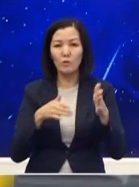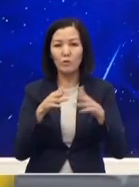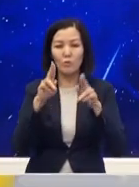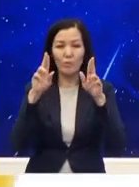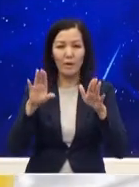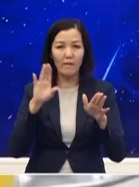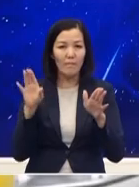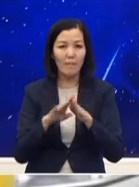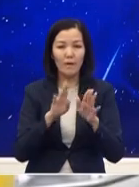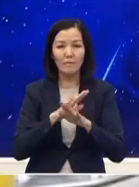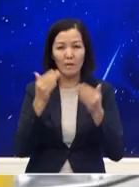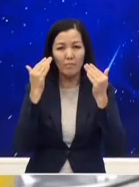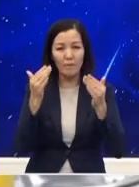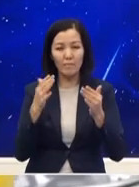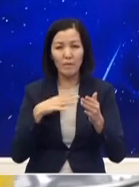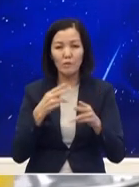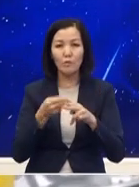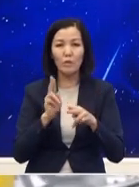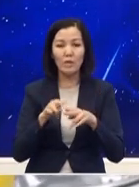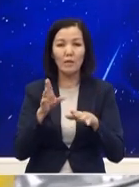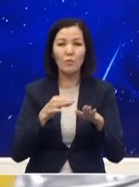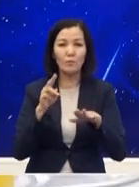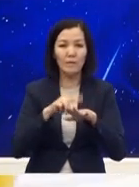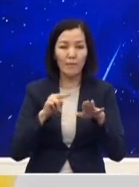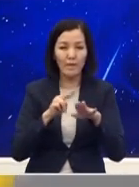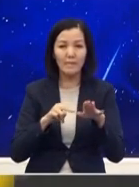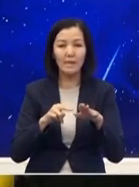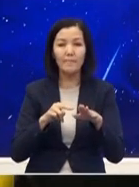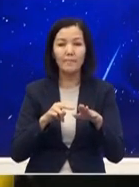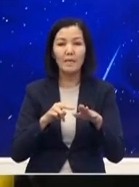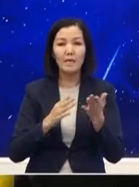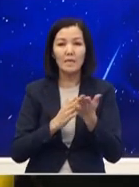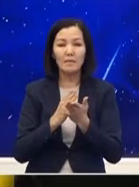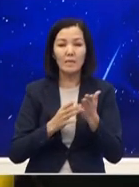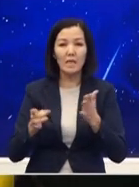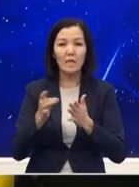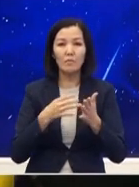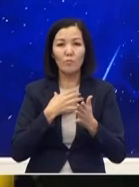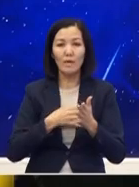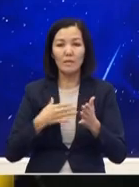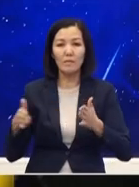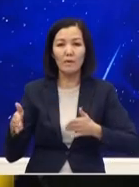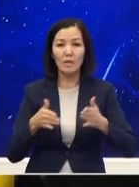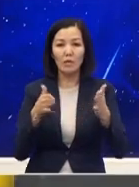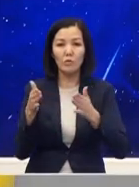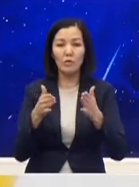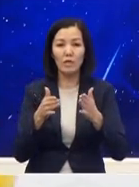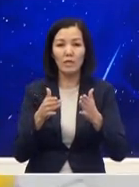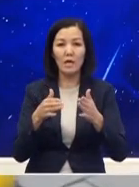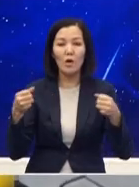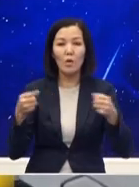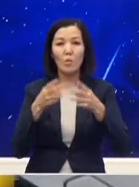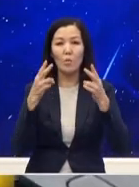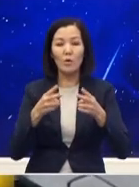ережесінің сақталмауынан болған. Сондықтан облыстық полиция департаменті қызметкерлері республикалық маңызы бар тас жолдарда жол көлік